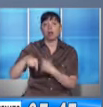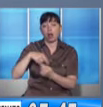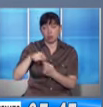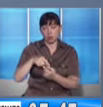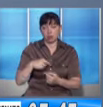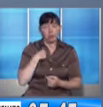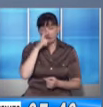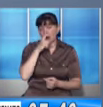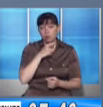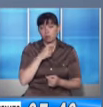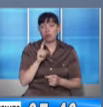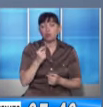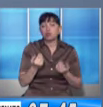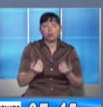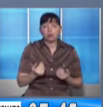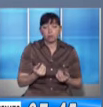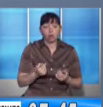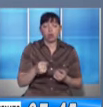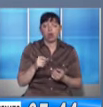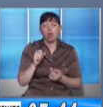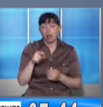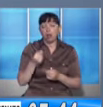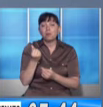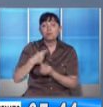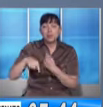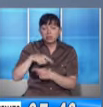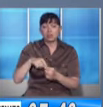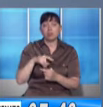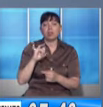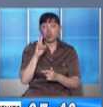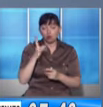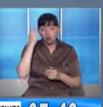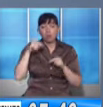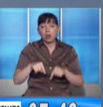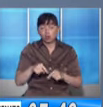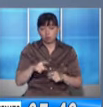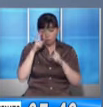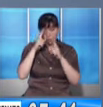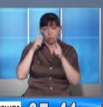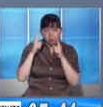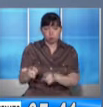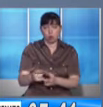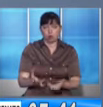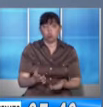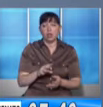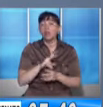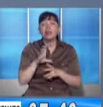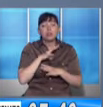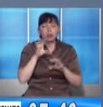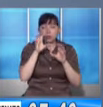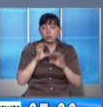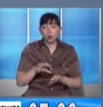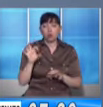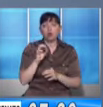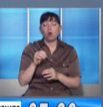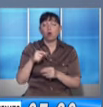nu înțeleg de ce astăzi agenții economici, cu atât mai mult producătorii autohtoni, sunt lăsați de izbeliște. Nu a fost promulgată legea cu privire